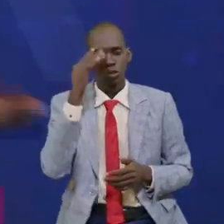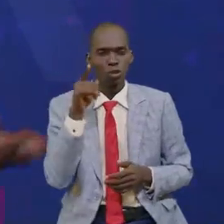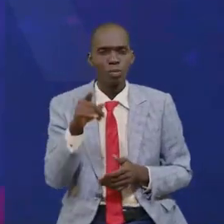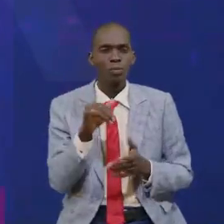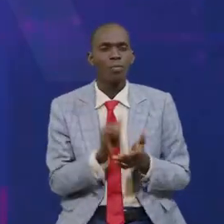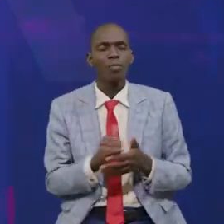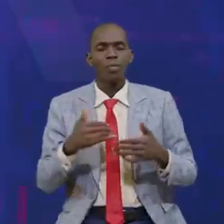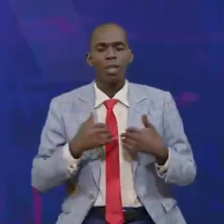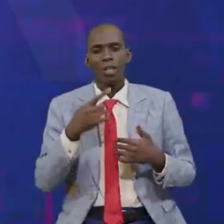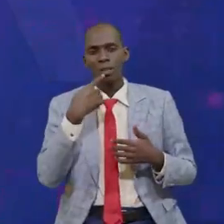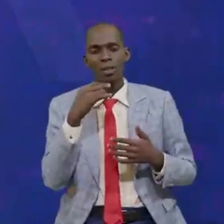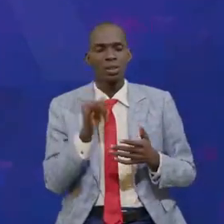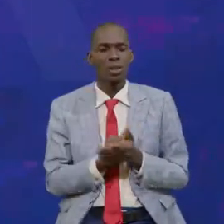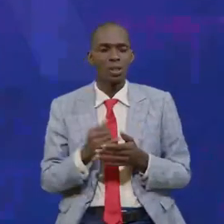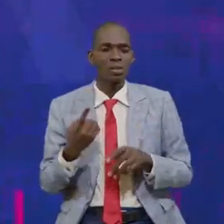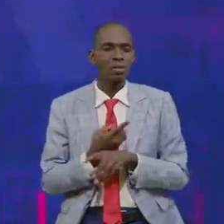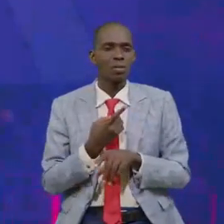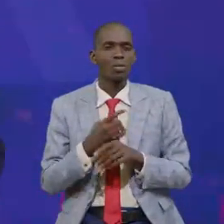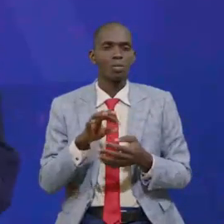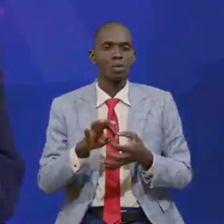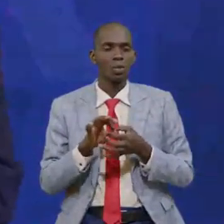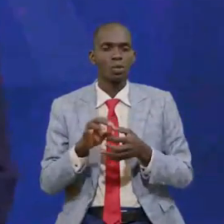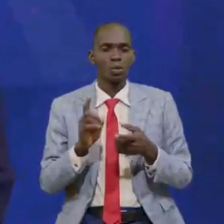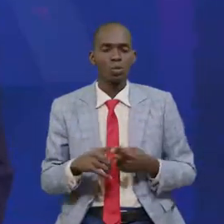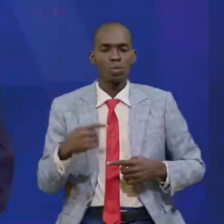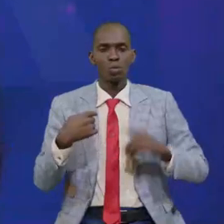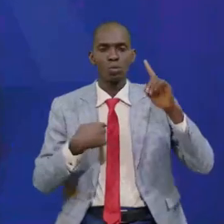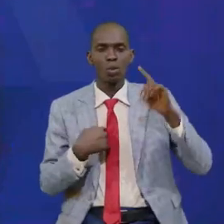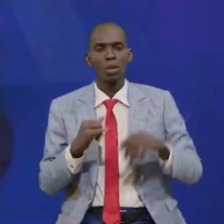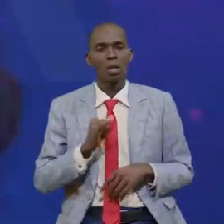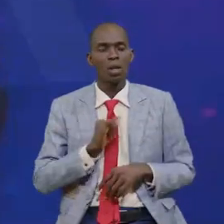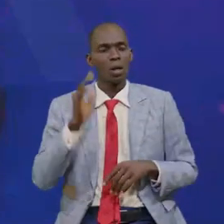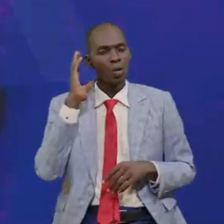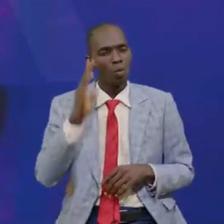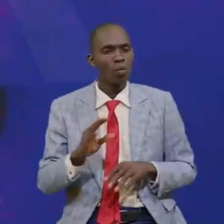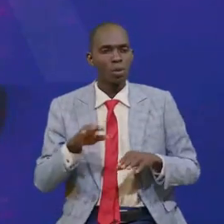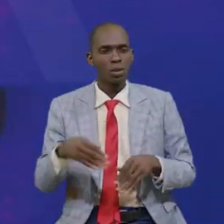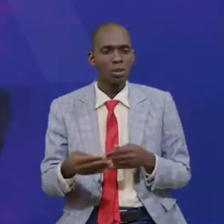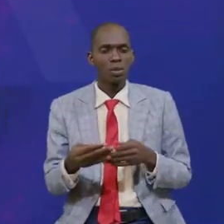la vengeance, à moi la rétribution. »